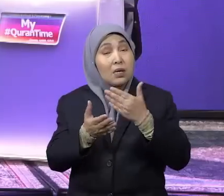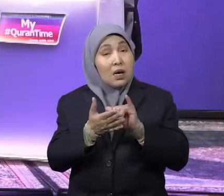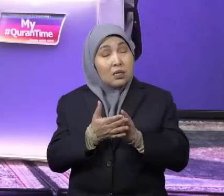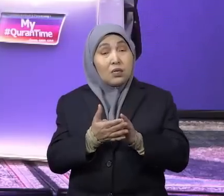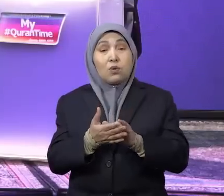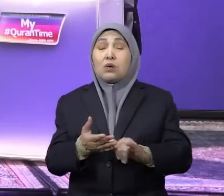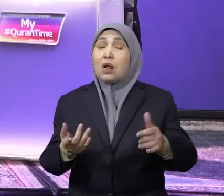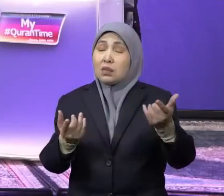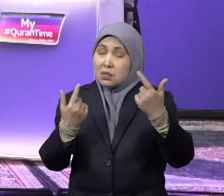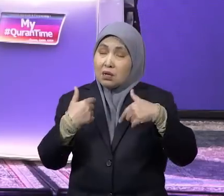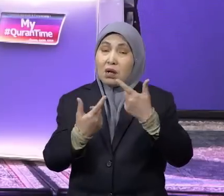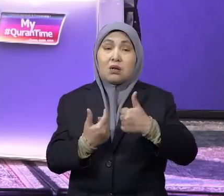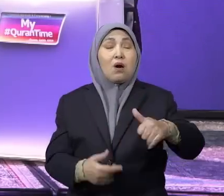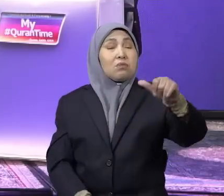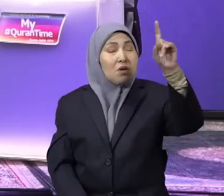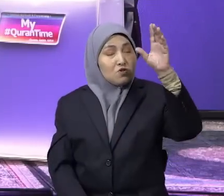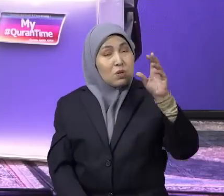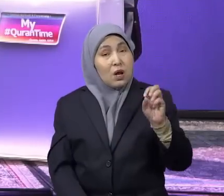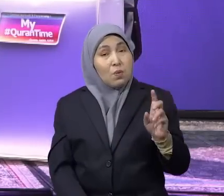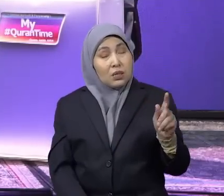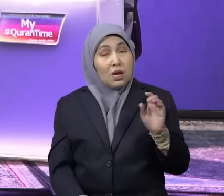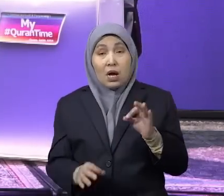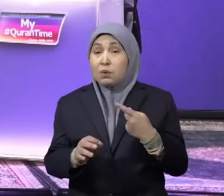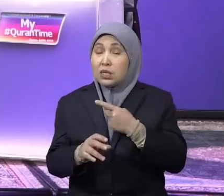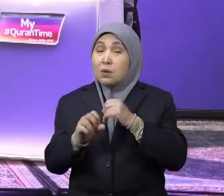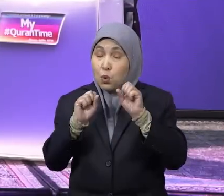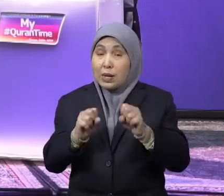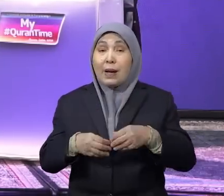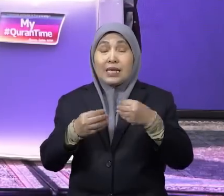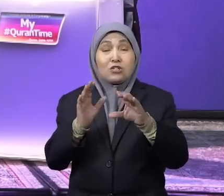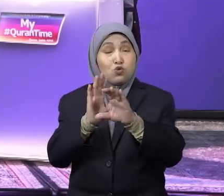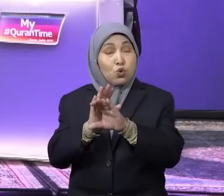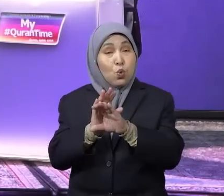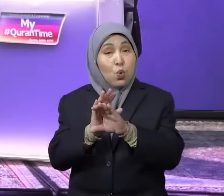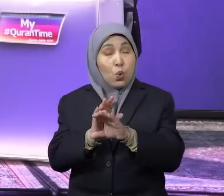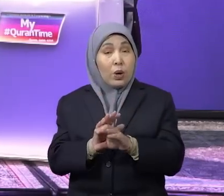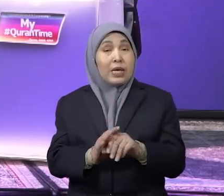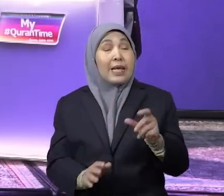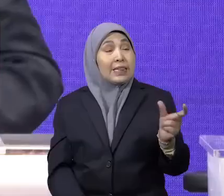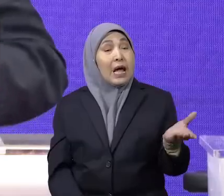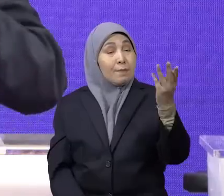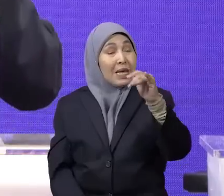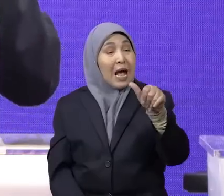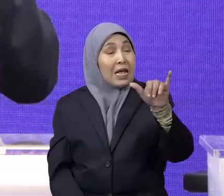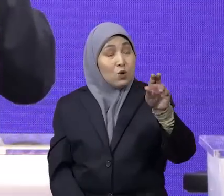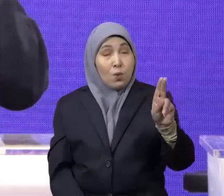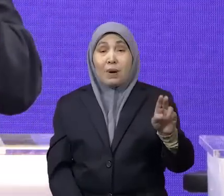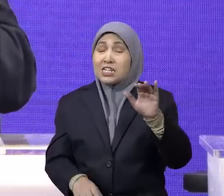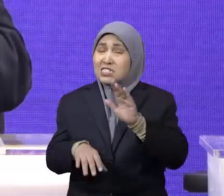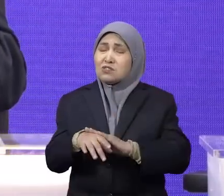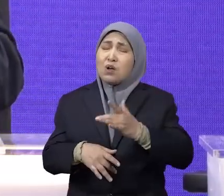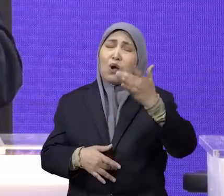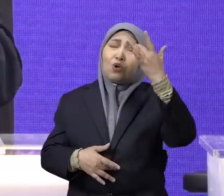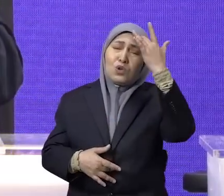adalah datang daripada Allah Subhanahu Wa Taala. Kalau kita boleh bagi contoh macam Nabi Ayub. Ketika Nabi Ayub